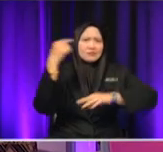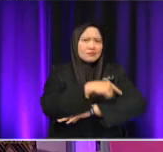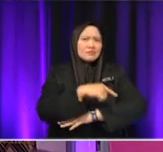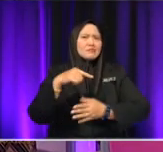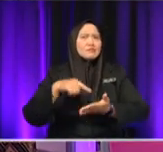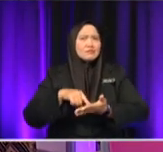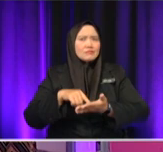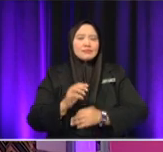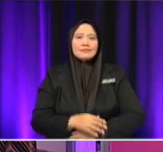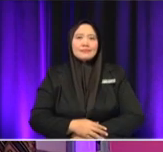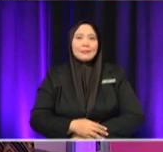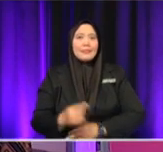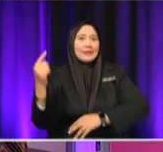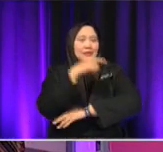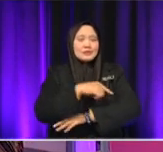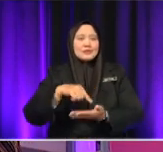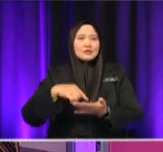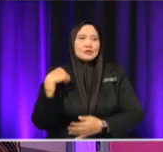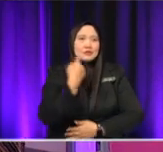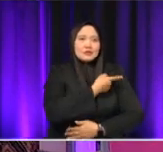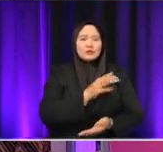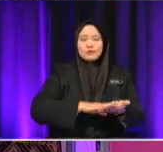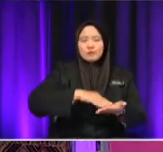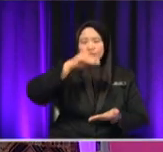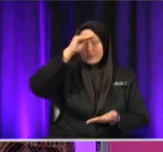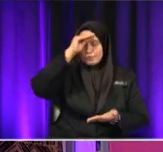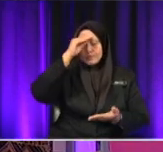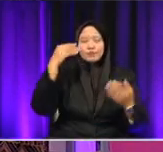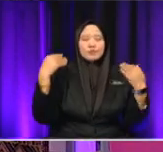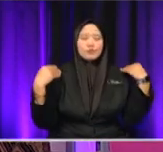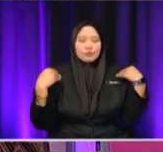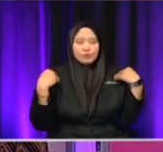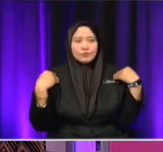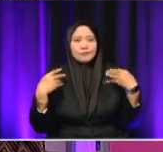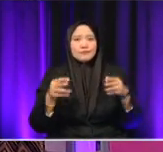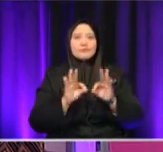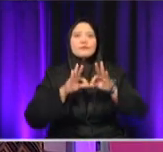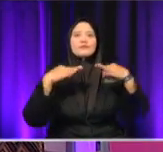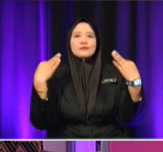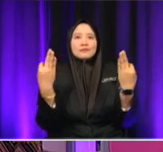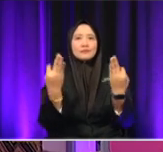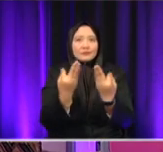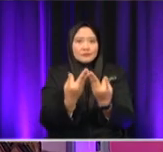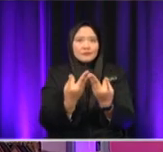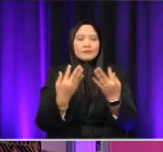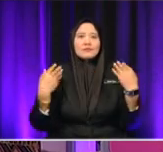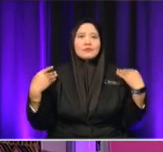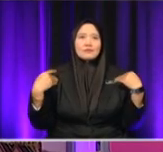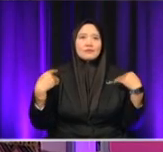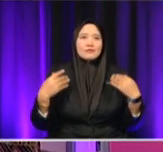berkaitan dengan sebuah keluarga sebuah institusi keluarga di mana dalam keluarga tersebut terdapat